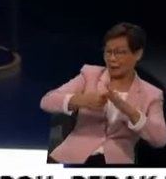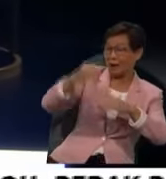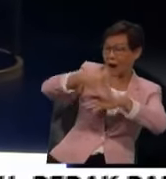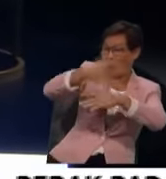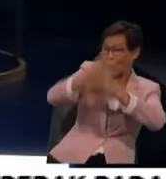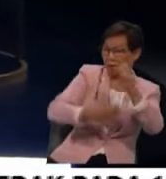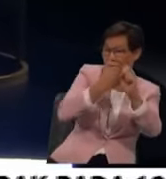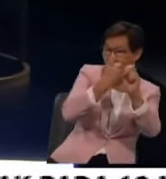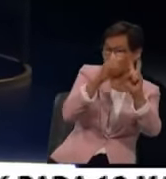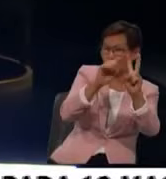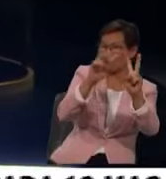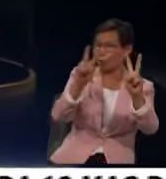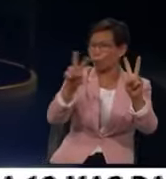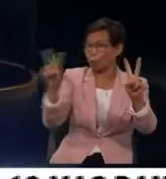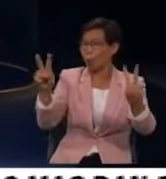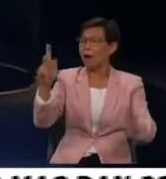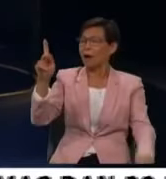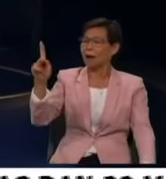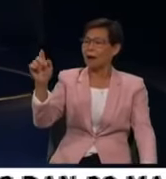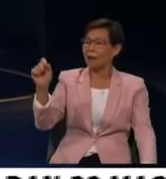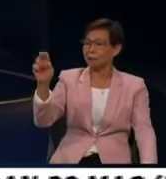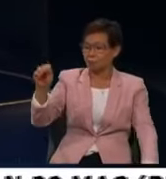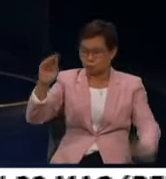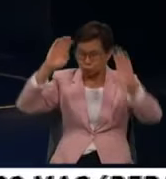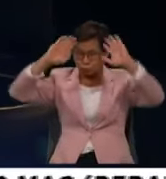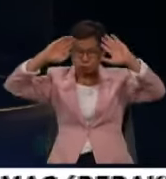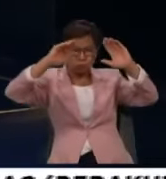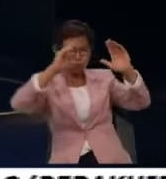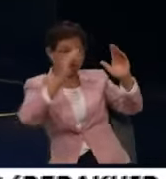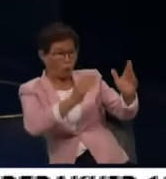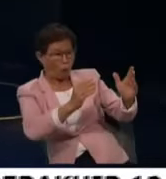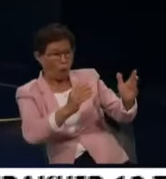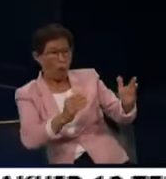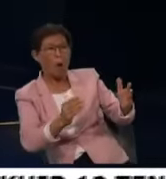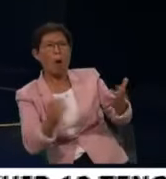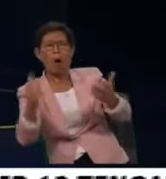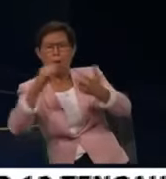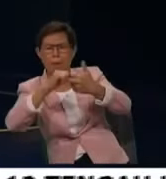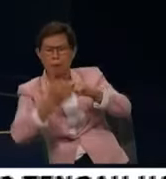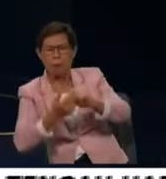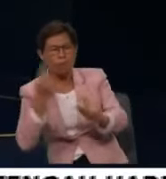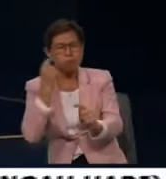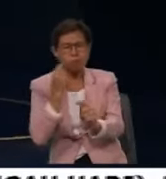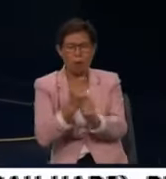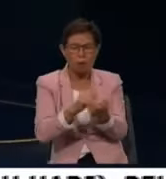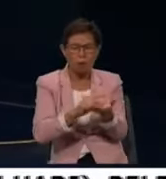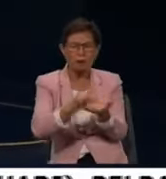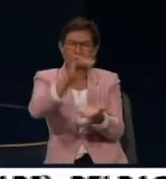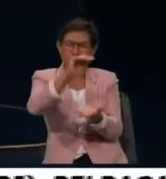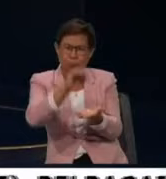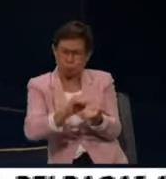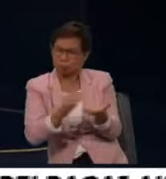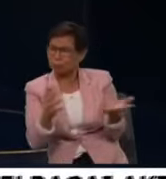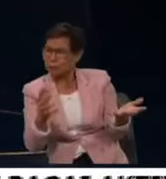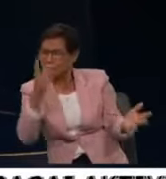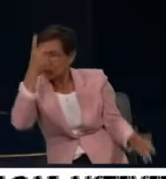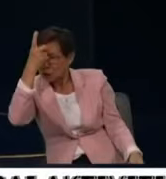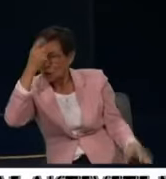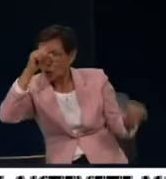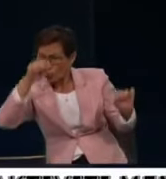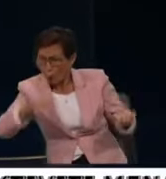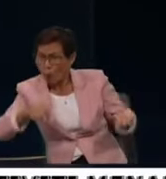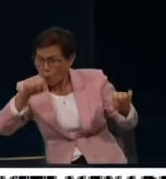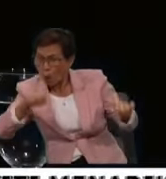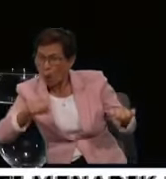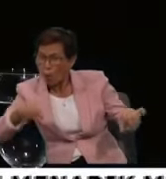2022, Kementerian Sumber Manusia telah pun menarik perhatian terutamanya isu penetapan gaji minimum. Datuk Seri menyebut ia boleh